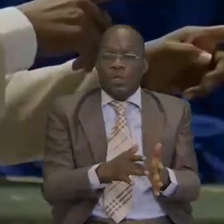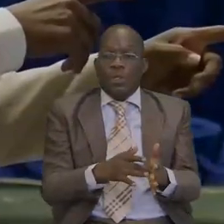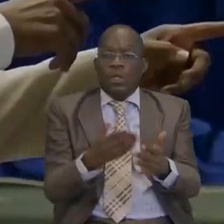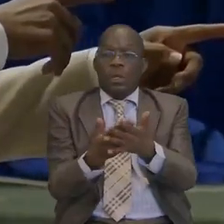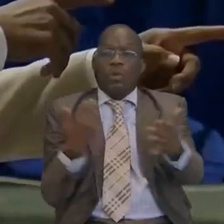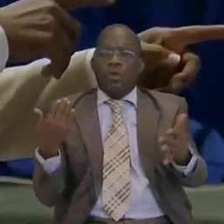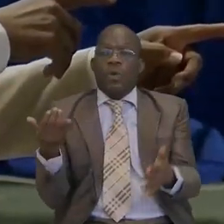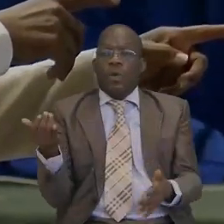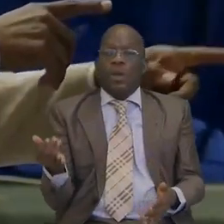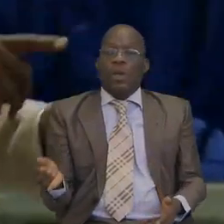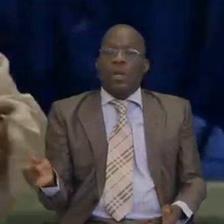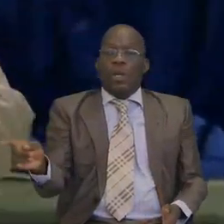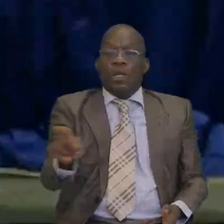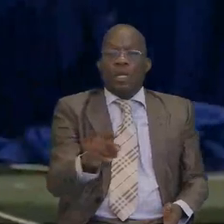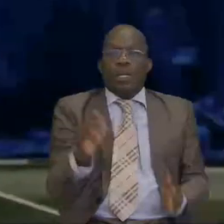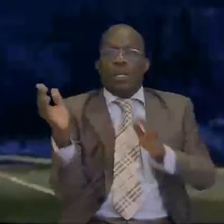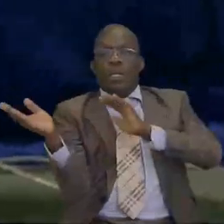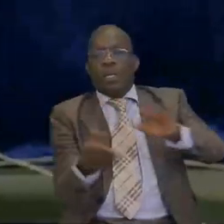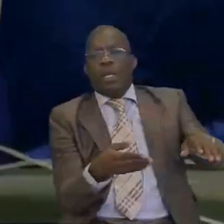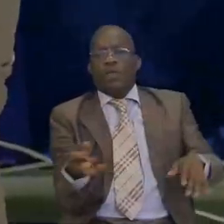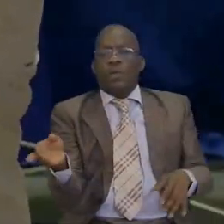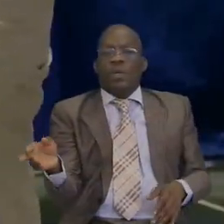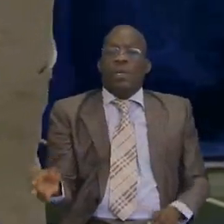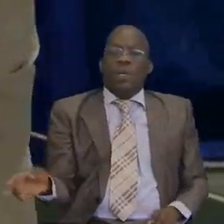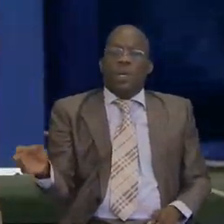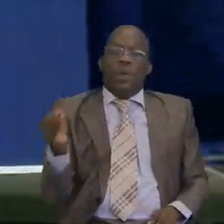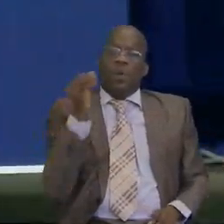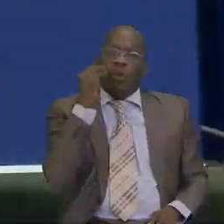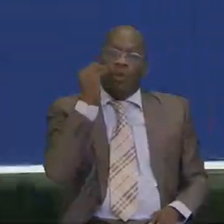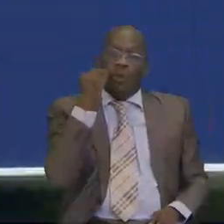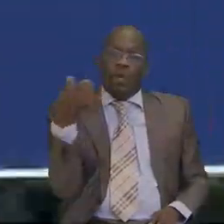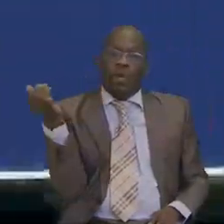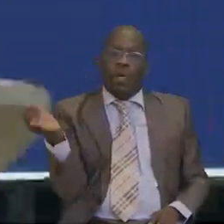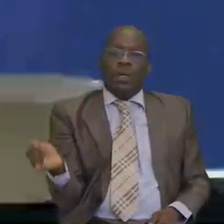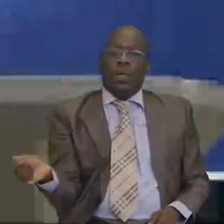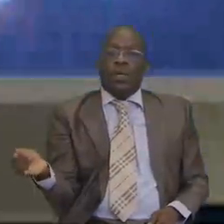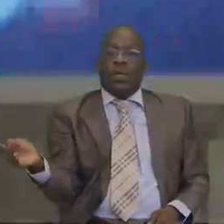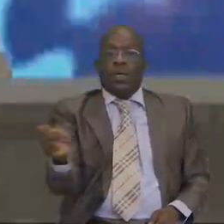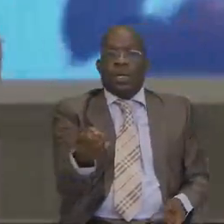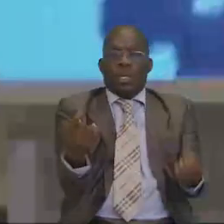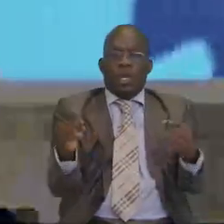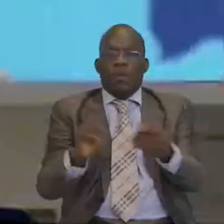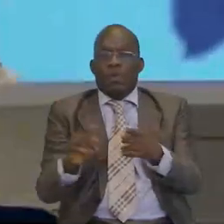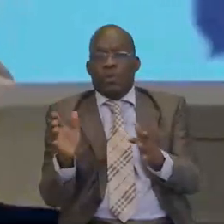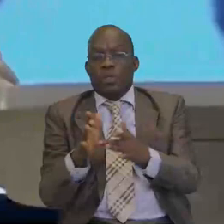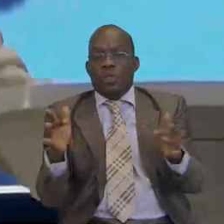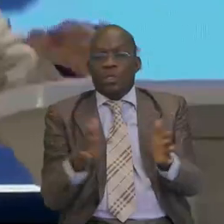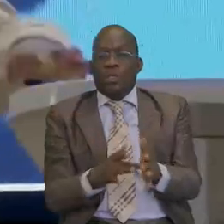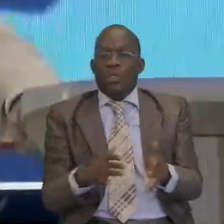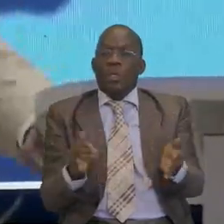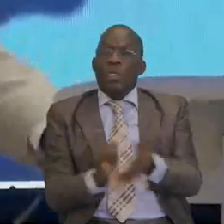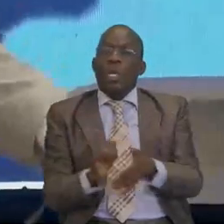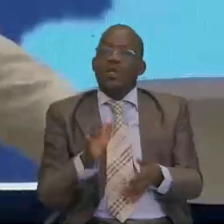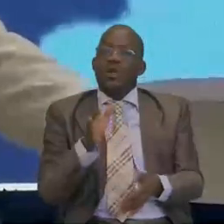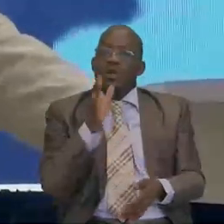avant qu'ils ne quittent leur maison, pour venir à Jésus, cette femme a dit, je vais à Jésus